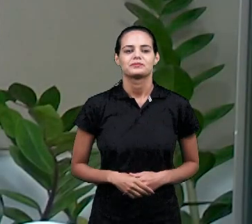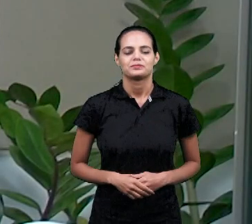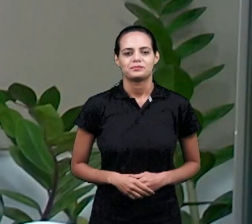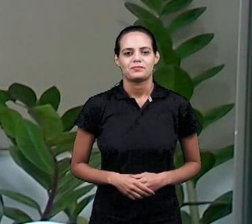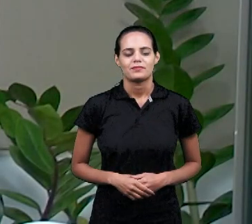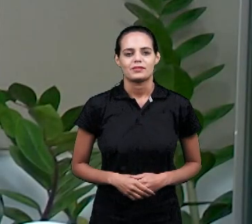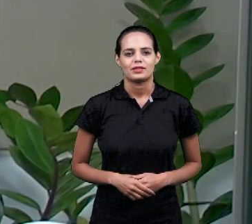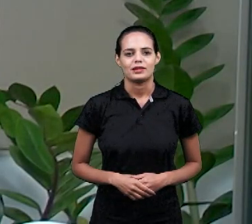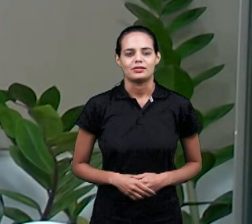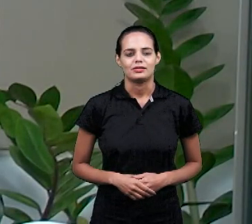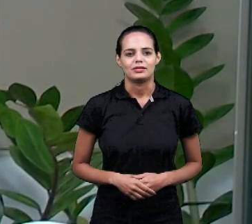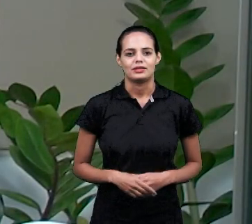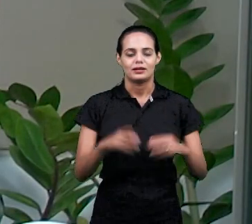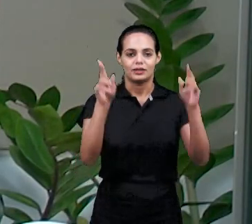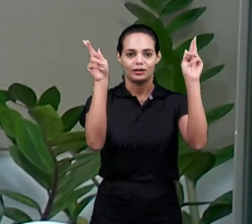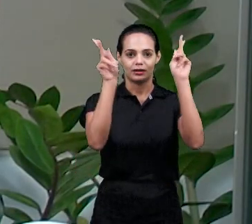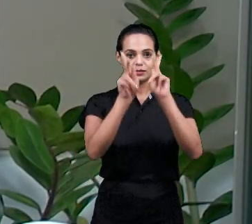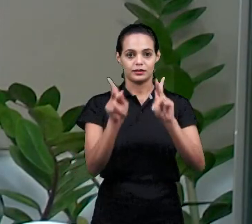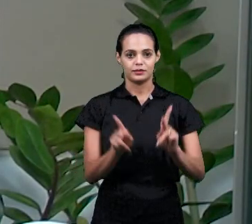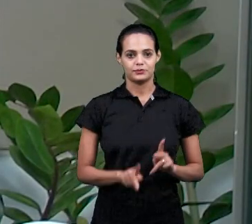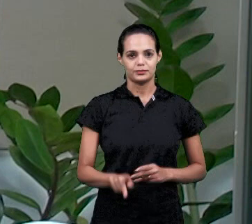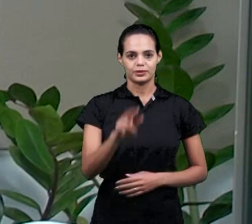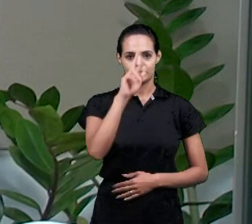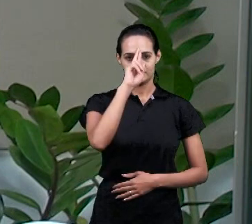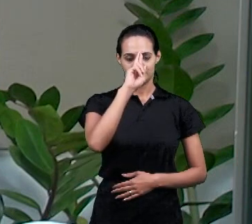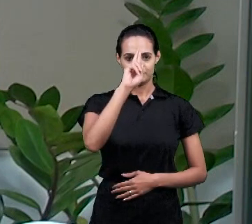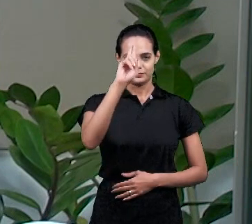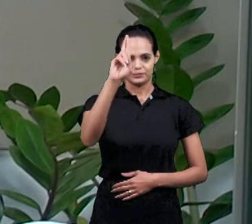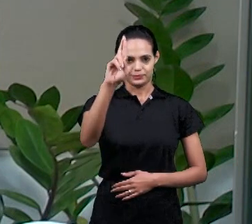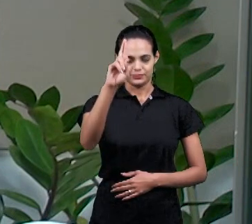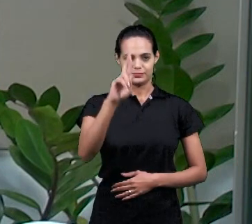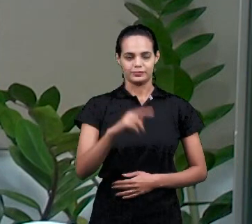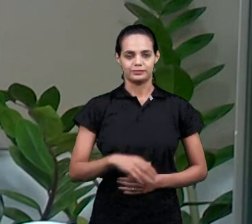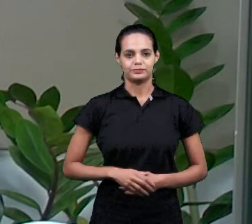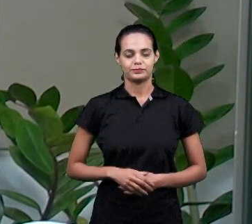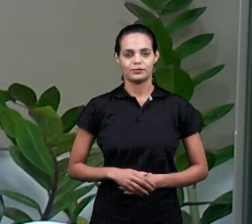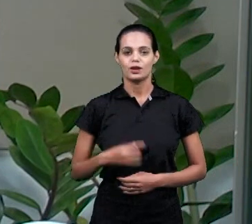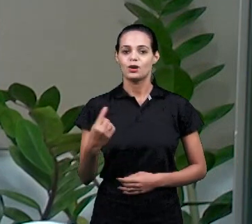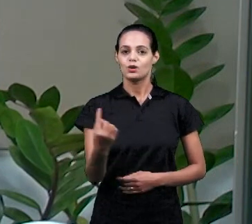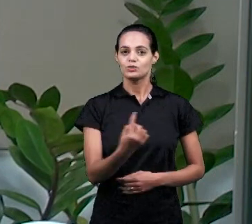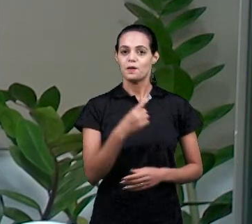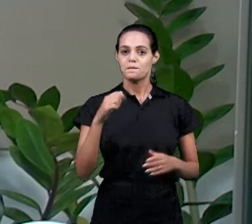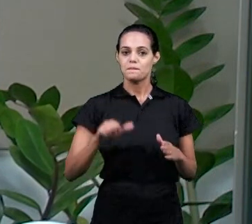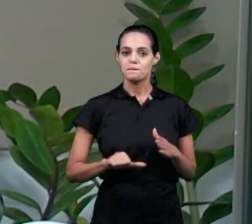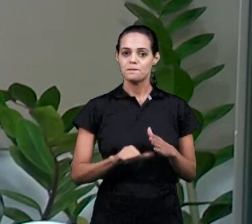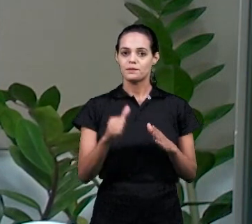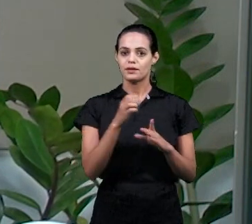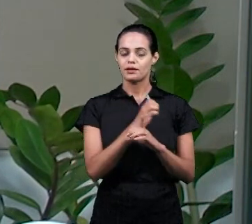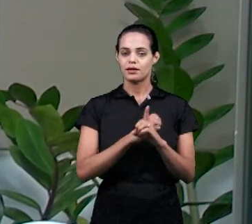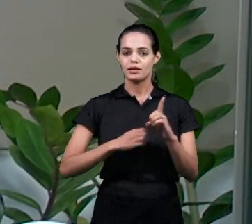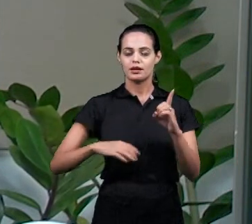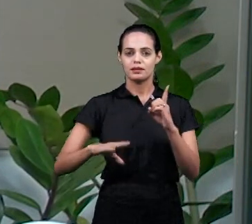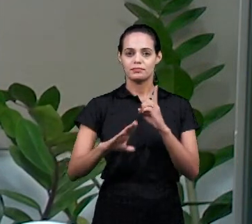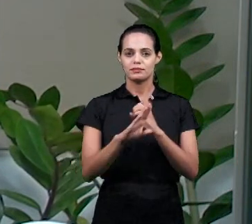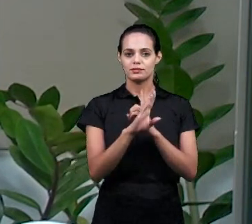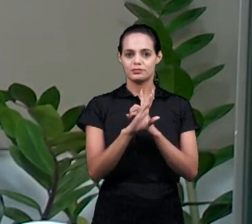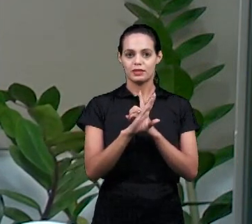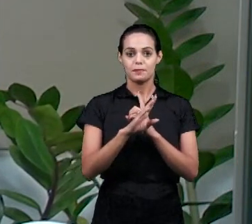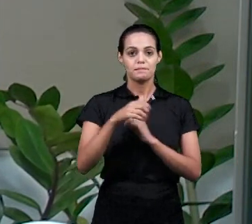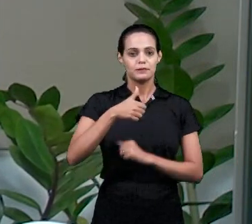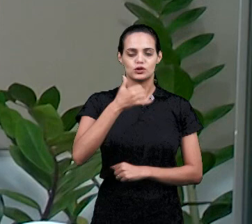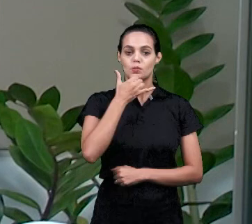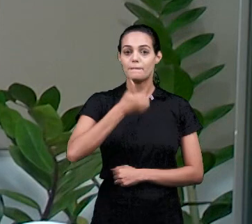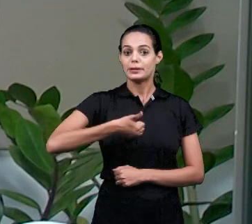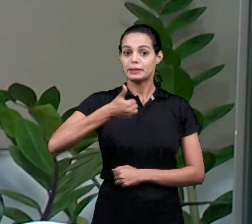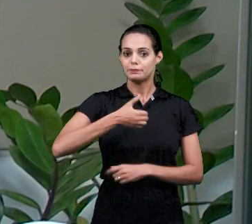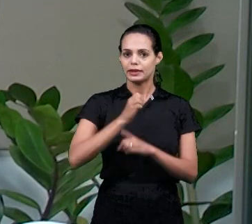Mes frères et sœurs, la paix du Seigneur, nous voici dans cette première école biblique dominicale de l'année